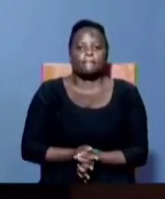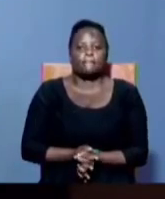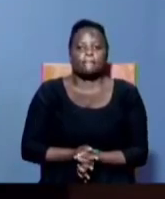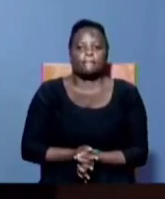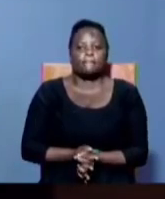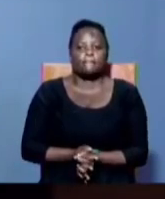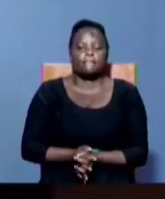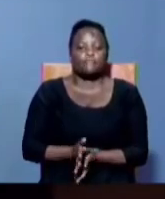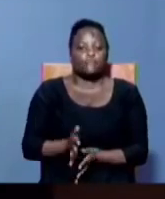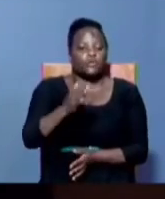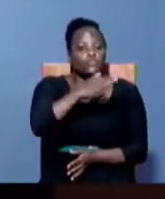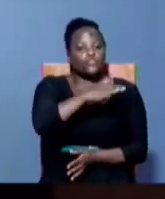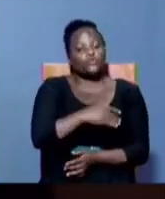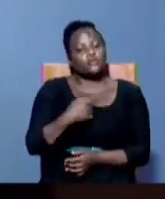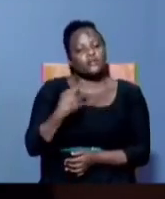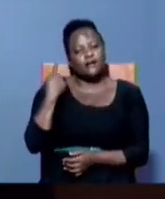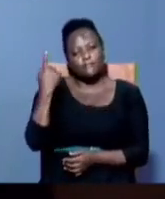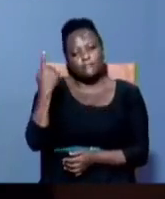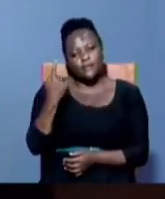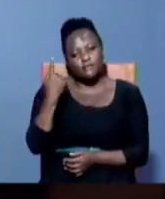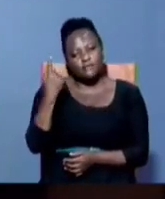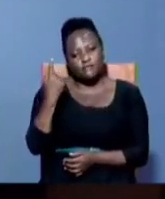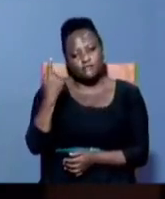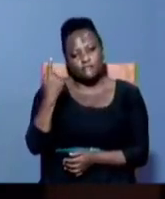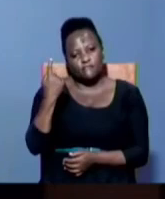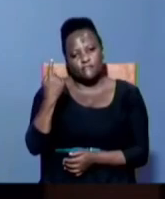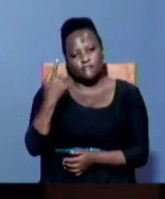ni jioni ya pekee